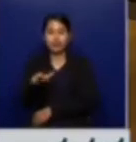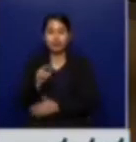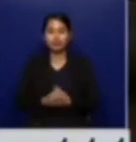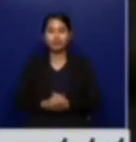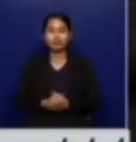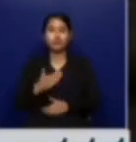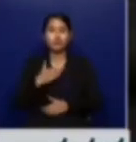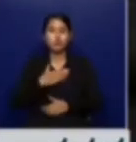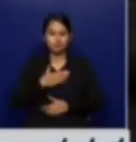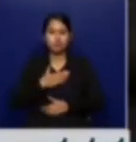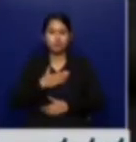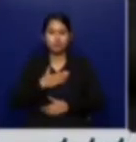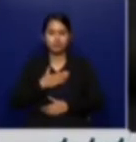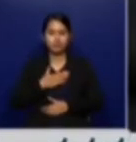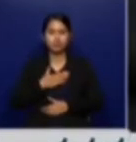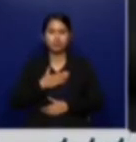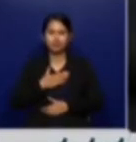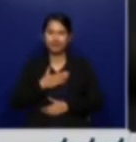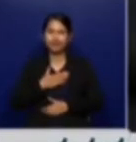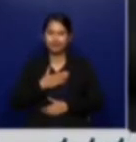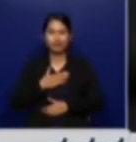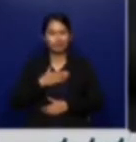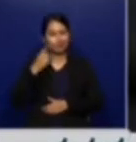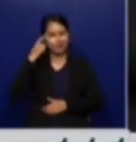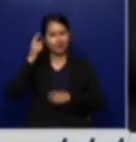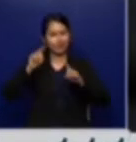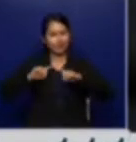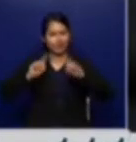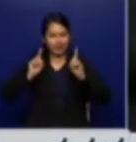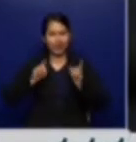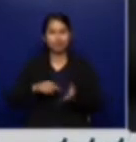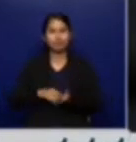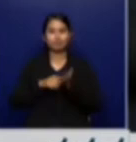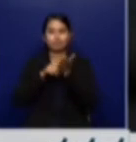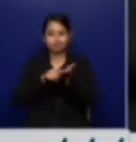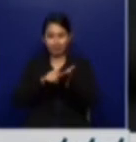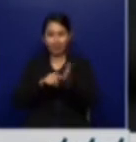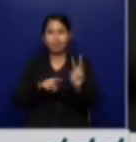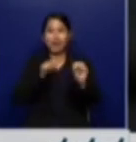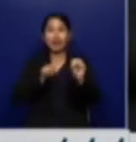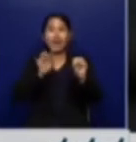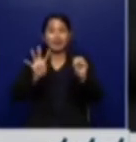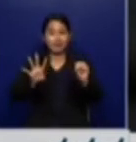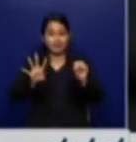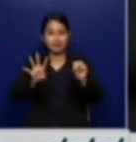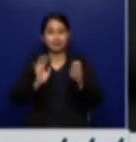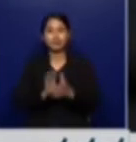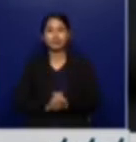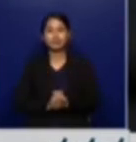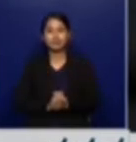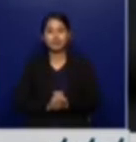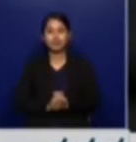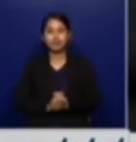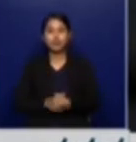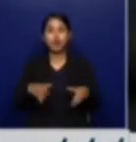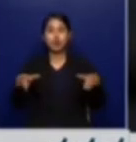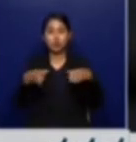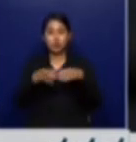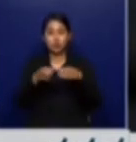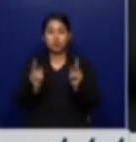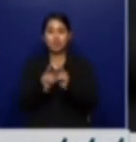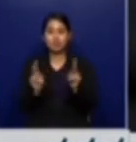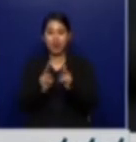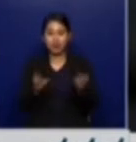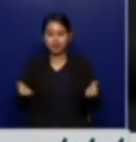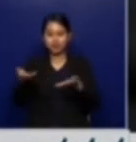กระผมได้เสนอคำแปรยติและสงวนคำแปรยติไว้ในมาตรา4นะครับซึ่งกรรมาธิการได้พิจารณาเสร็จแล้วเนี่ยกรรมาธิการ